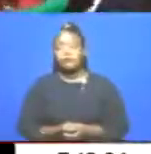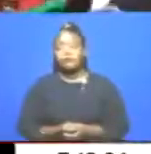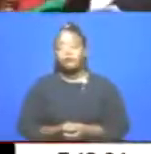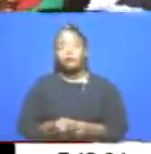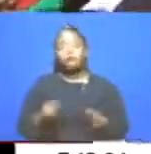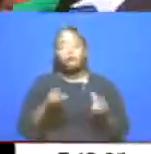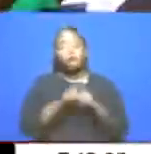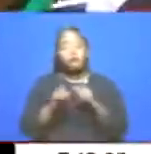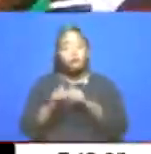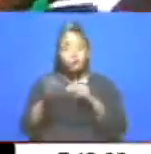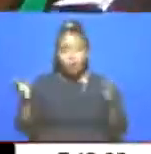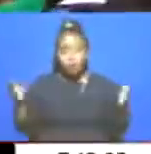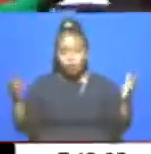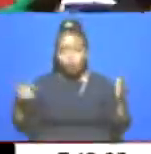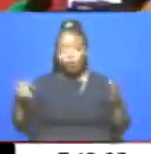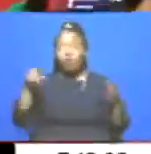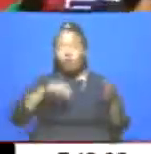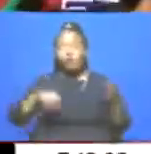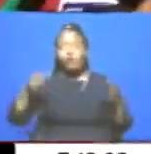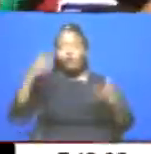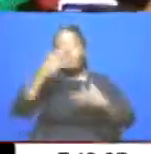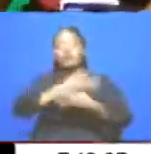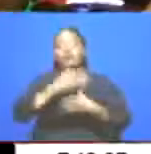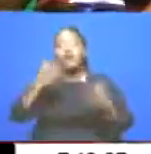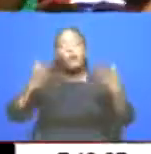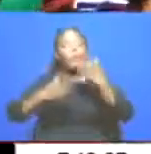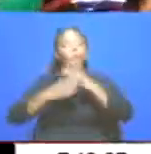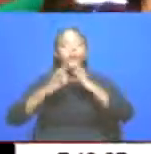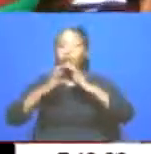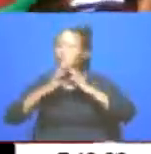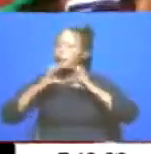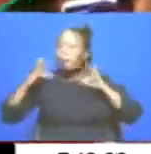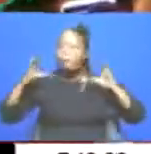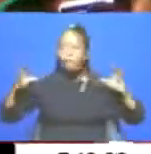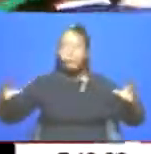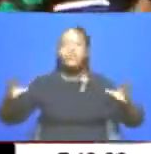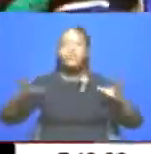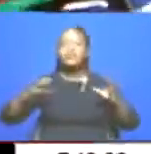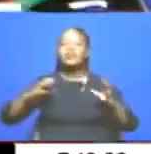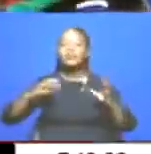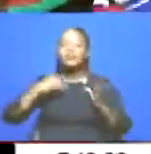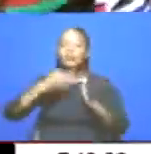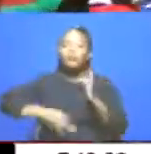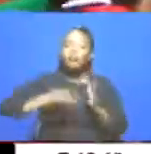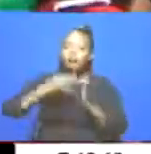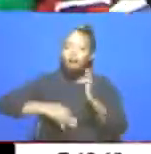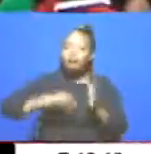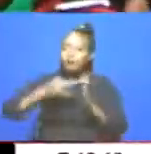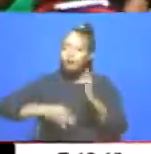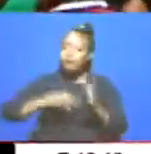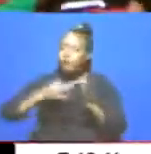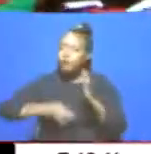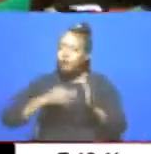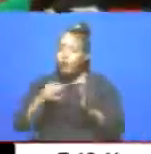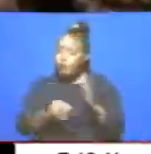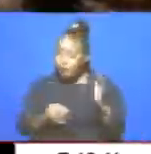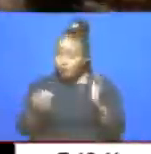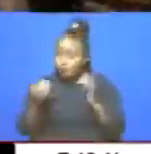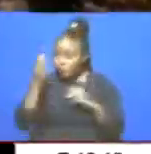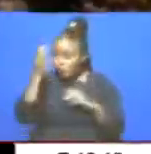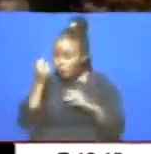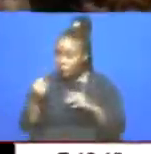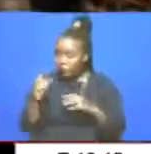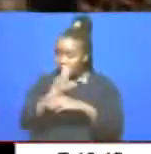Alafu tunajenga hapa kiwanda kikubwa ya leather, ya kutumia ile ngozi